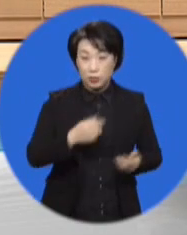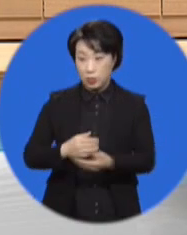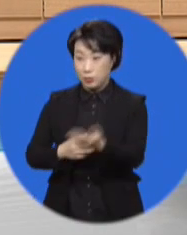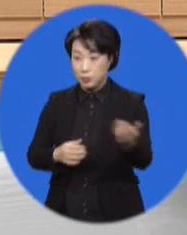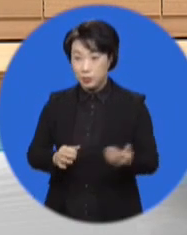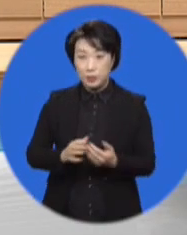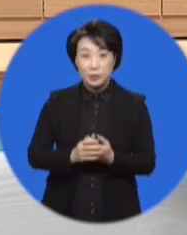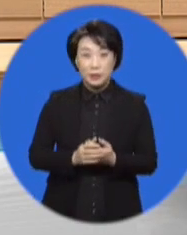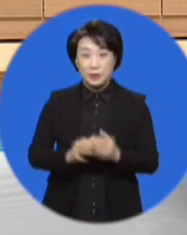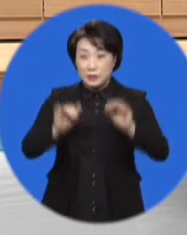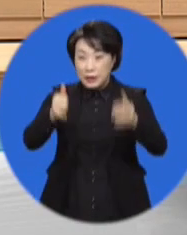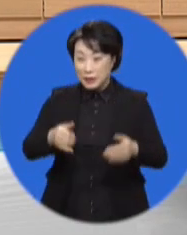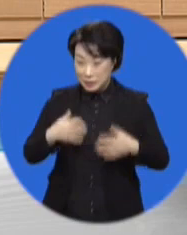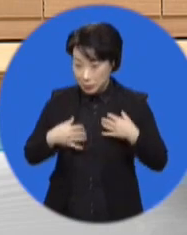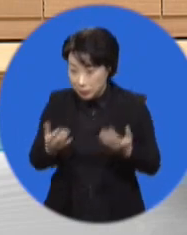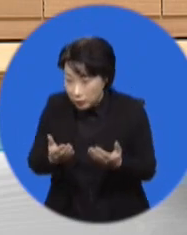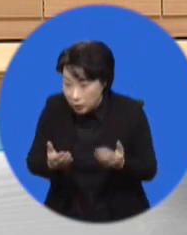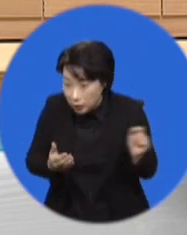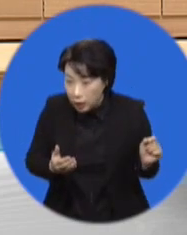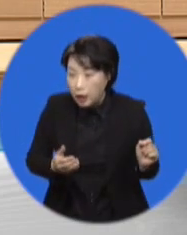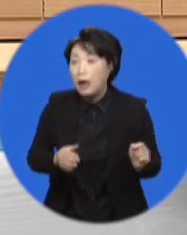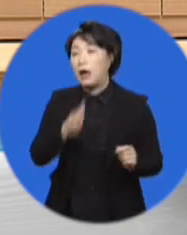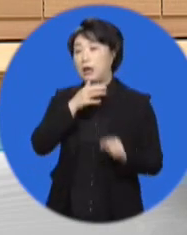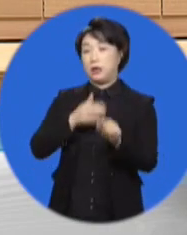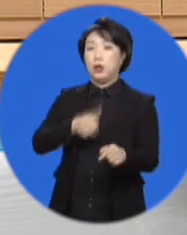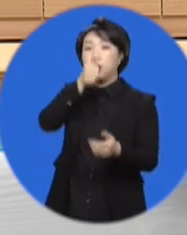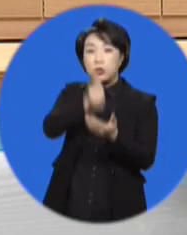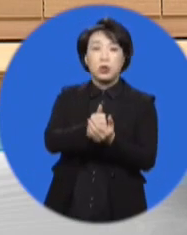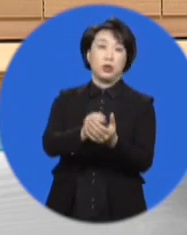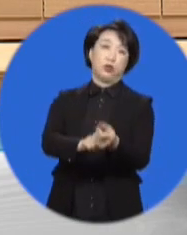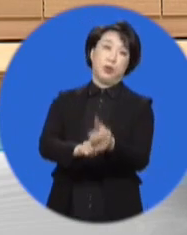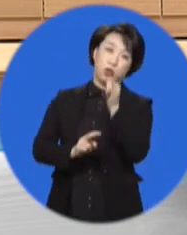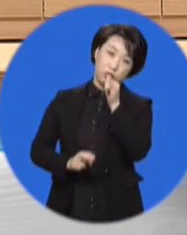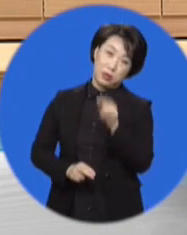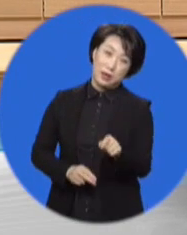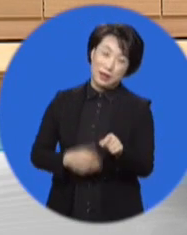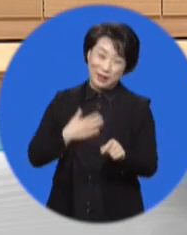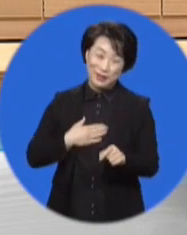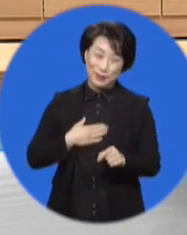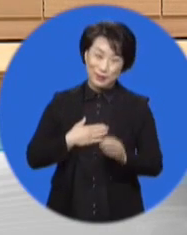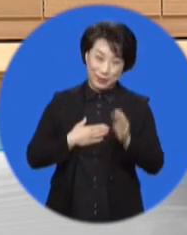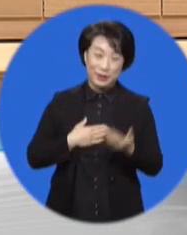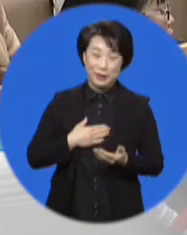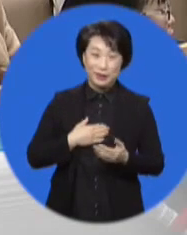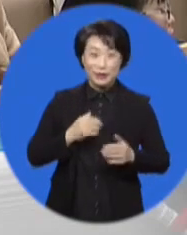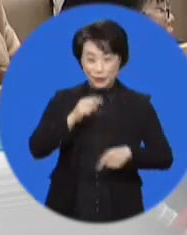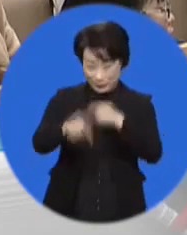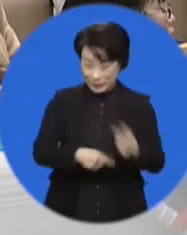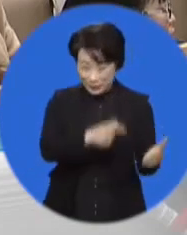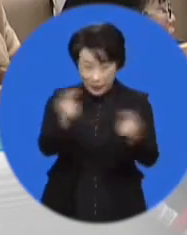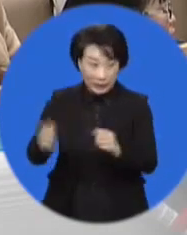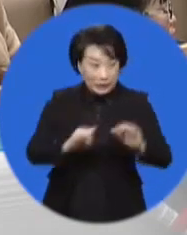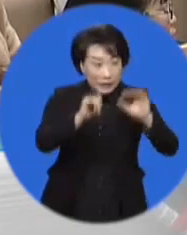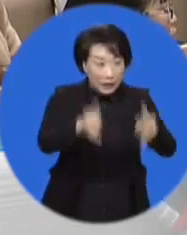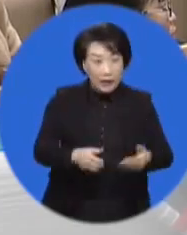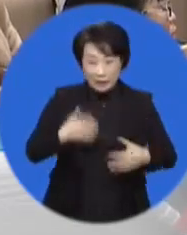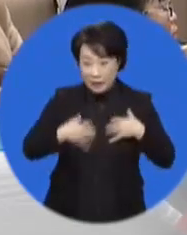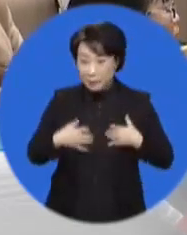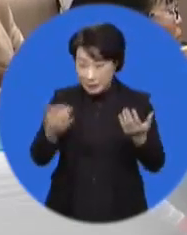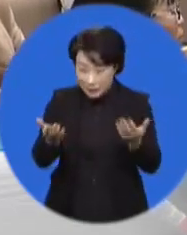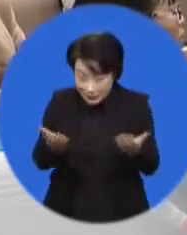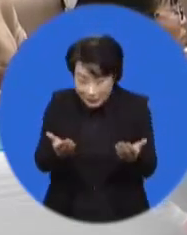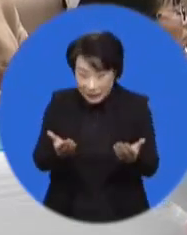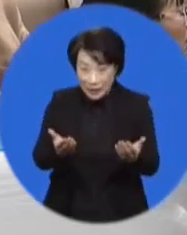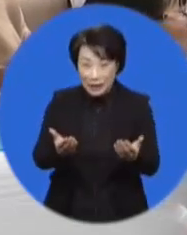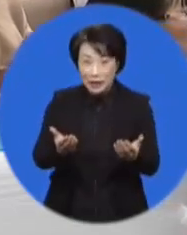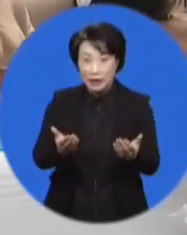세상에 재밌는 일이다 하면 거기는 반드시 죄가 있어. 다시 세상에 재밌는 일이다